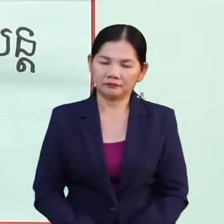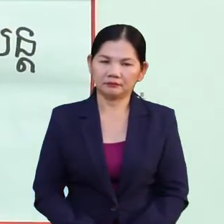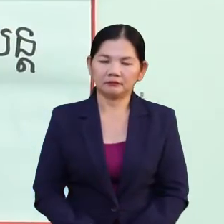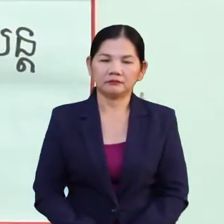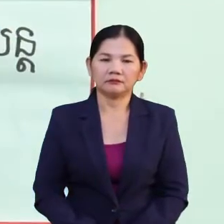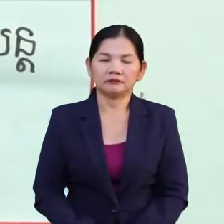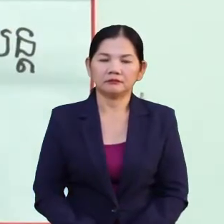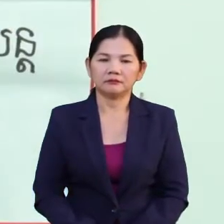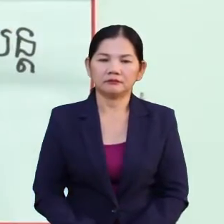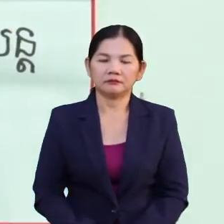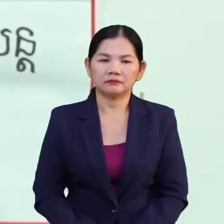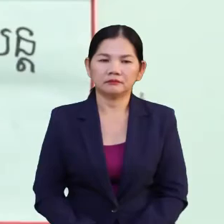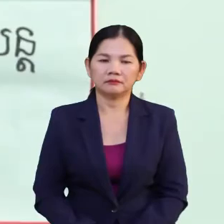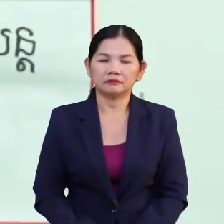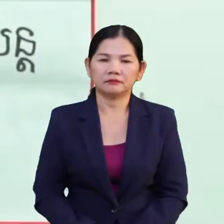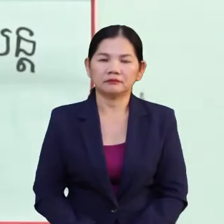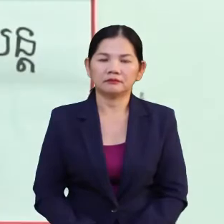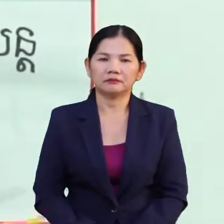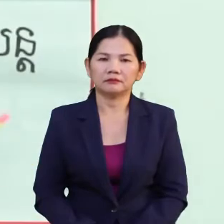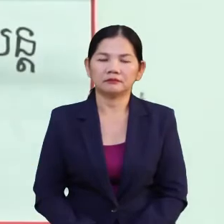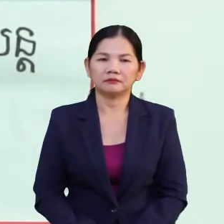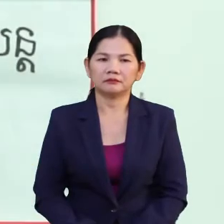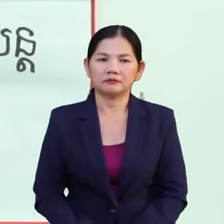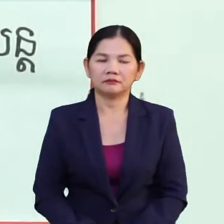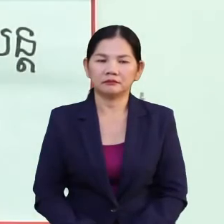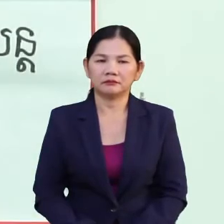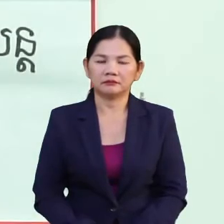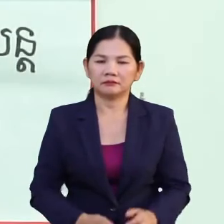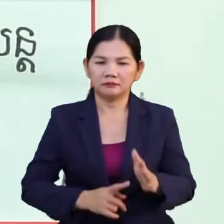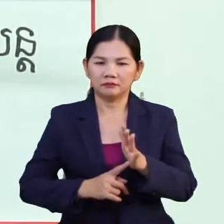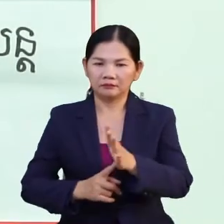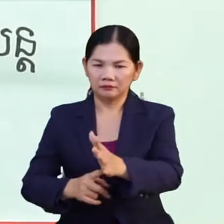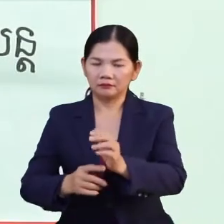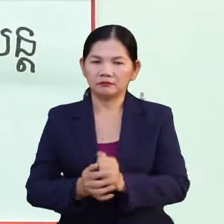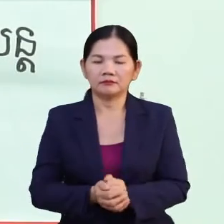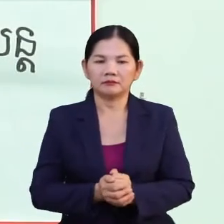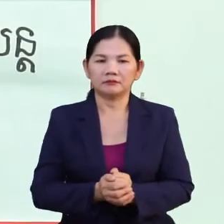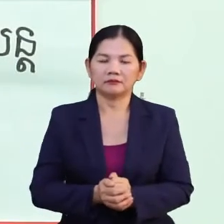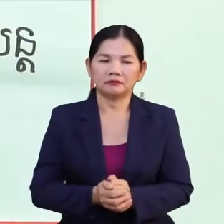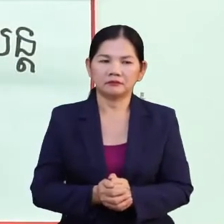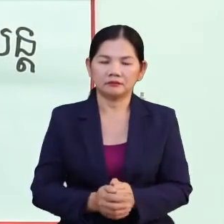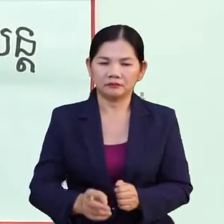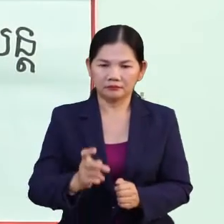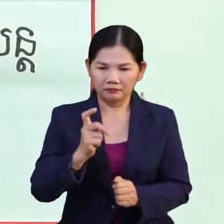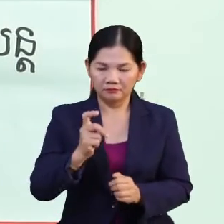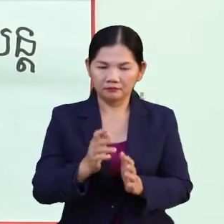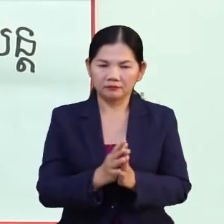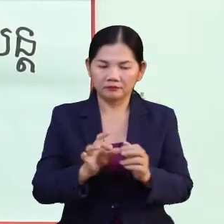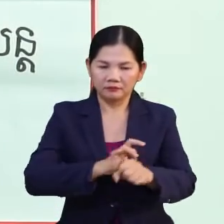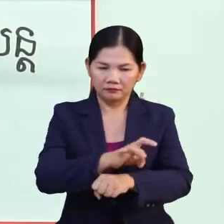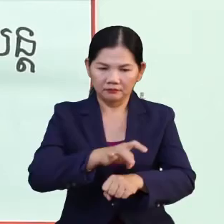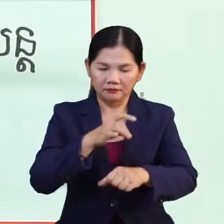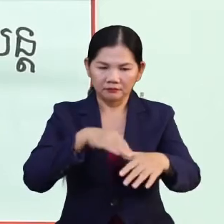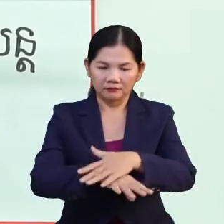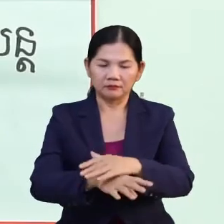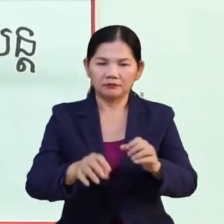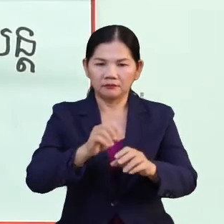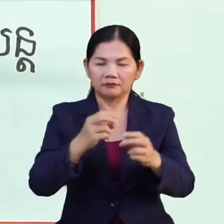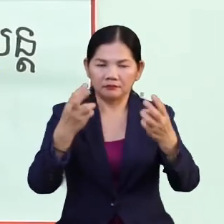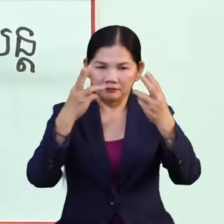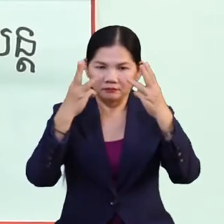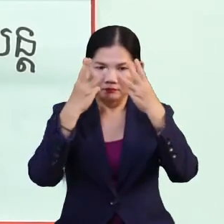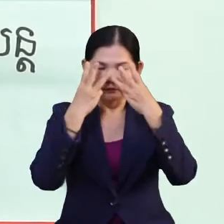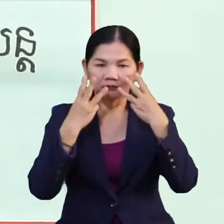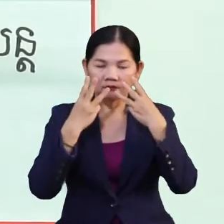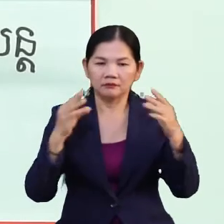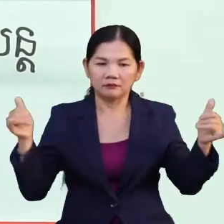ចាកូនមើលណាចាអញ្ចឹងចំណុចដែលគ្រូបង្ហាញនោះគឺចាកនៅពេលចូលមកល្ខោនឬភា